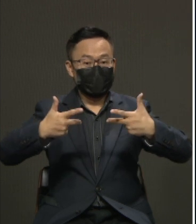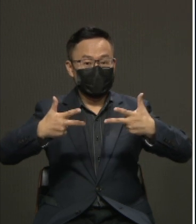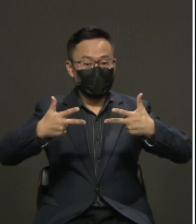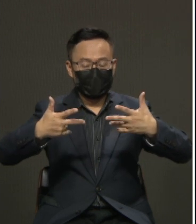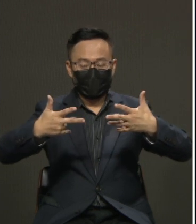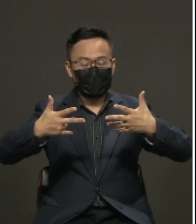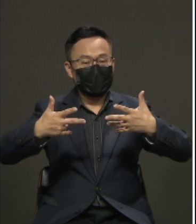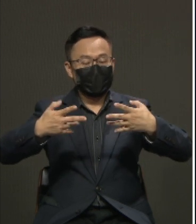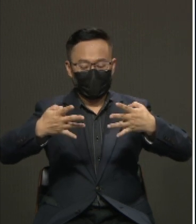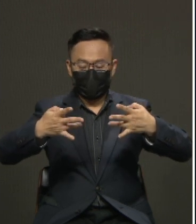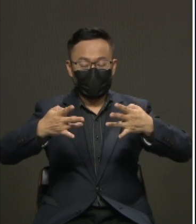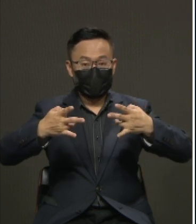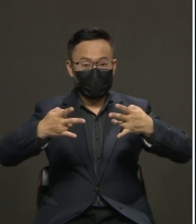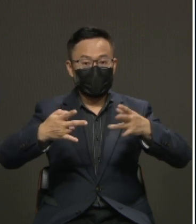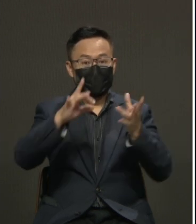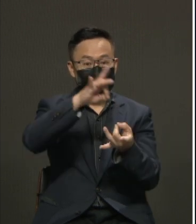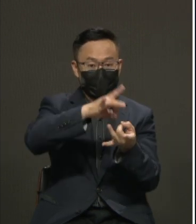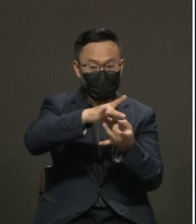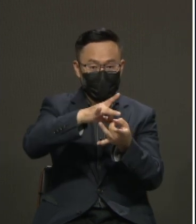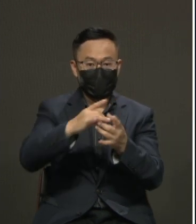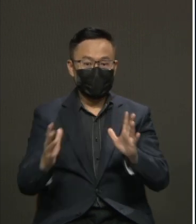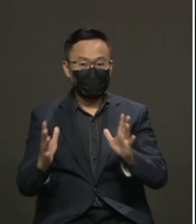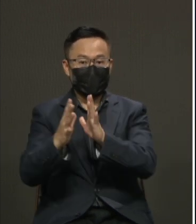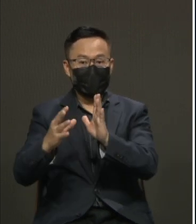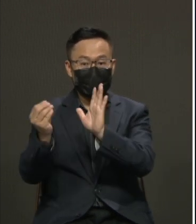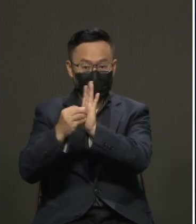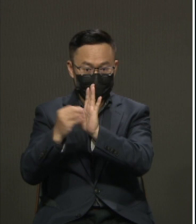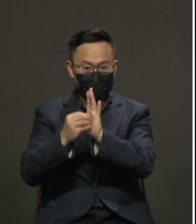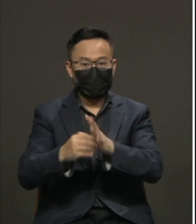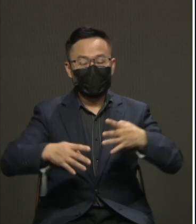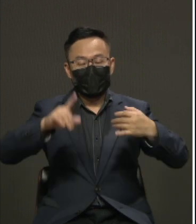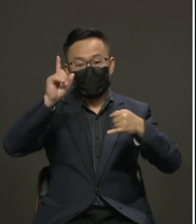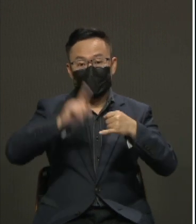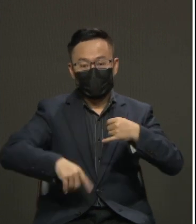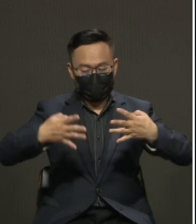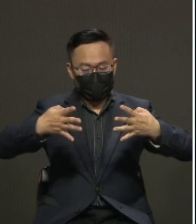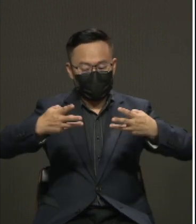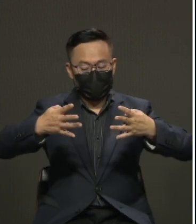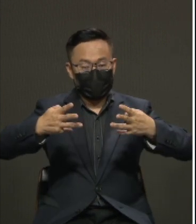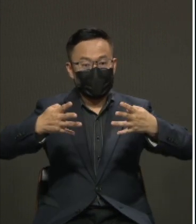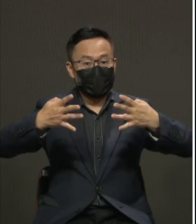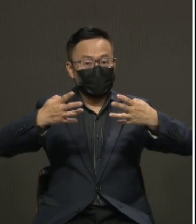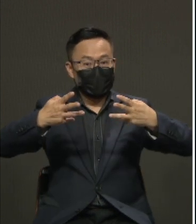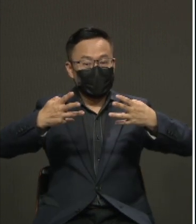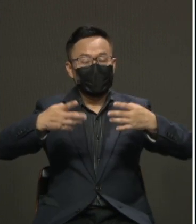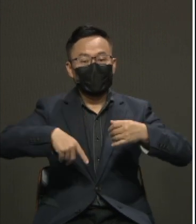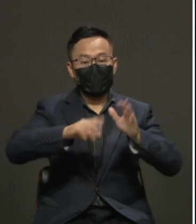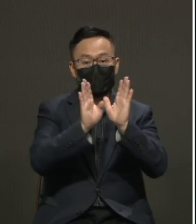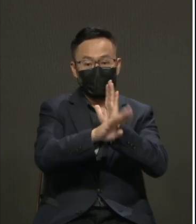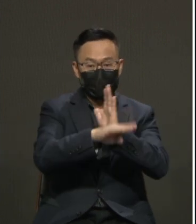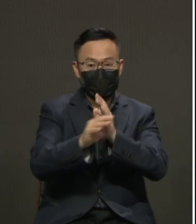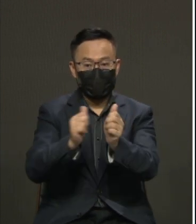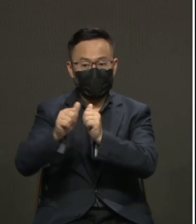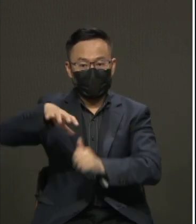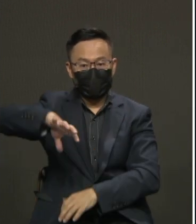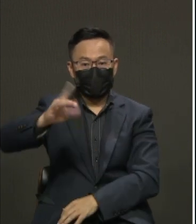การมาเยือนของจ่าฝูงอย่างทรูแบงคอกเวลา 18:00 นส่วนปิดท้ายนะที่บิ๊กแมตช์ประจำสัปดาห์นี้ค่ะบุรีรัมย์ยูไนเต็ดค่ะจะเ